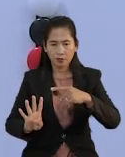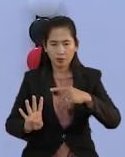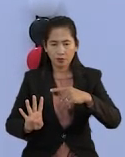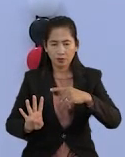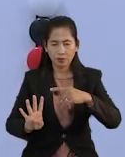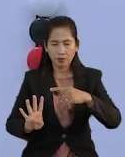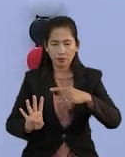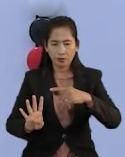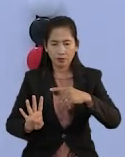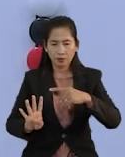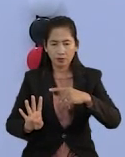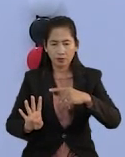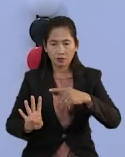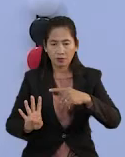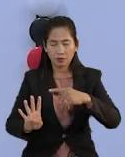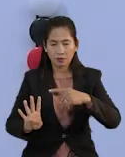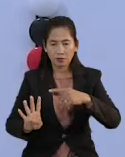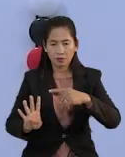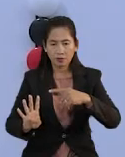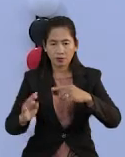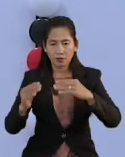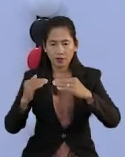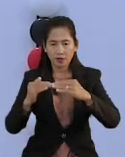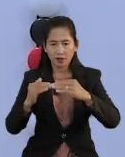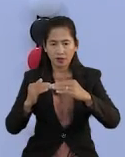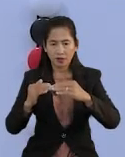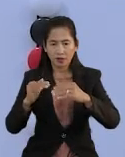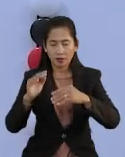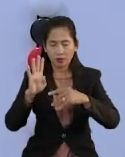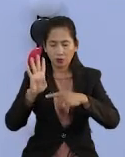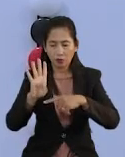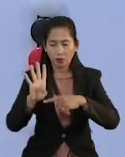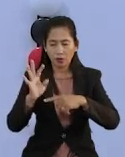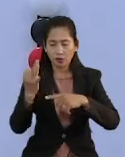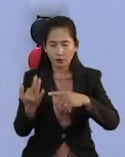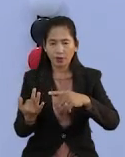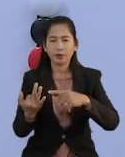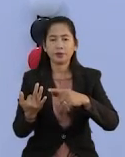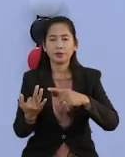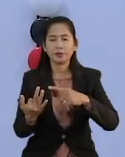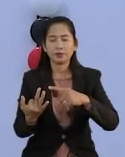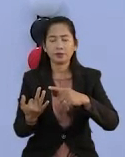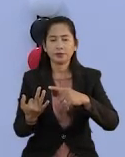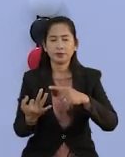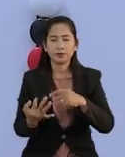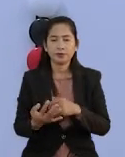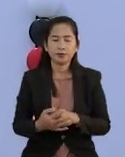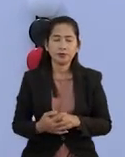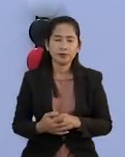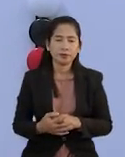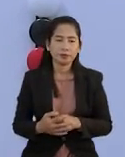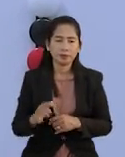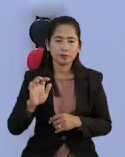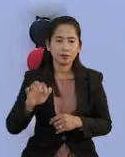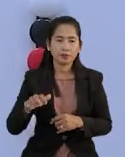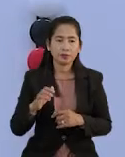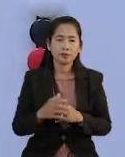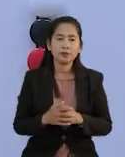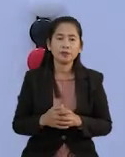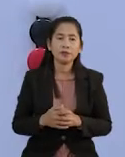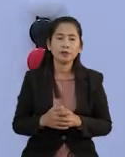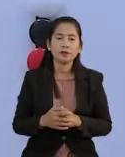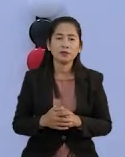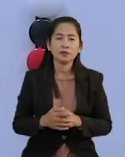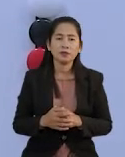chả smile nằng pí phe bốn hai nằng smile nằng bốn phe pram bay chả